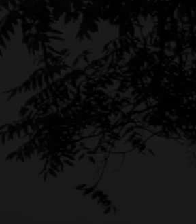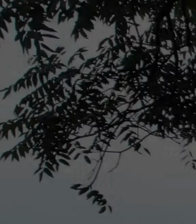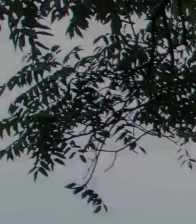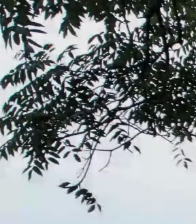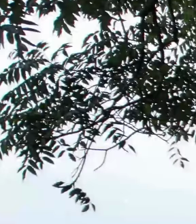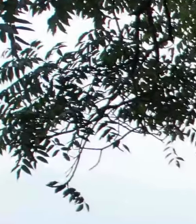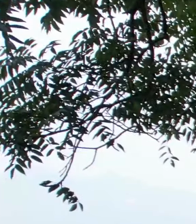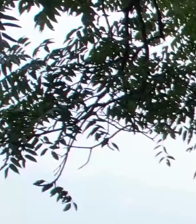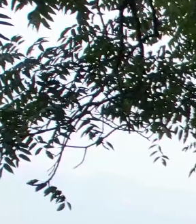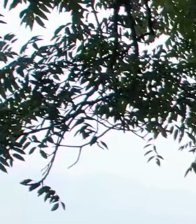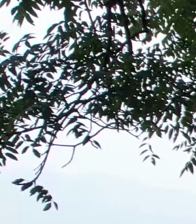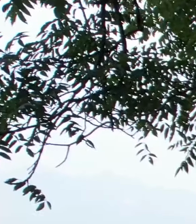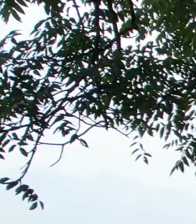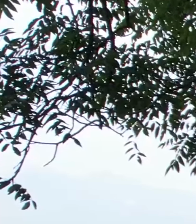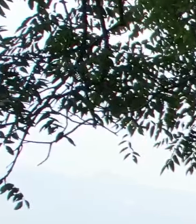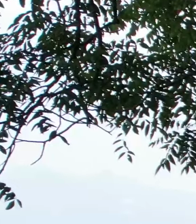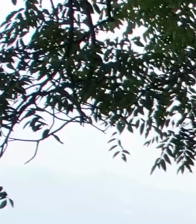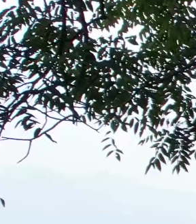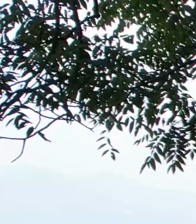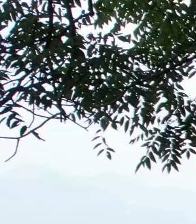छन्।